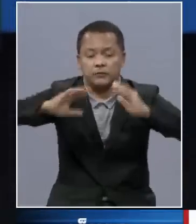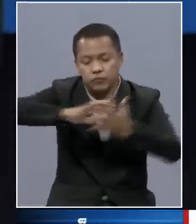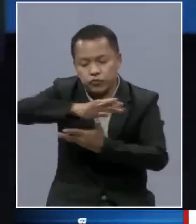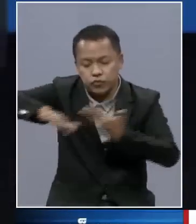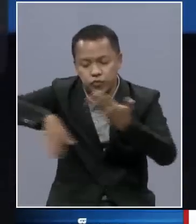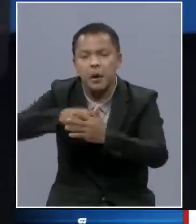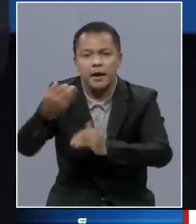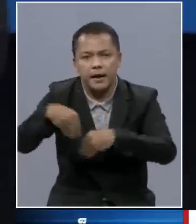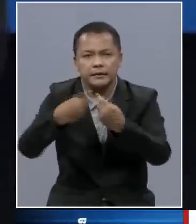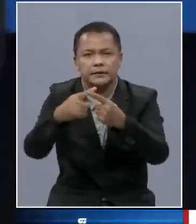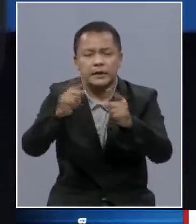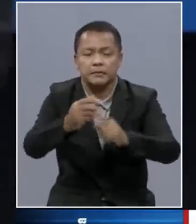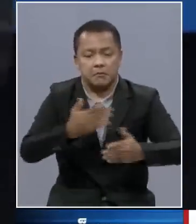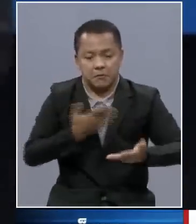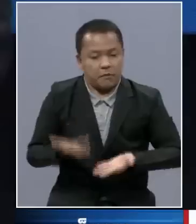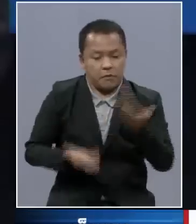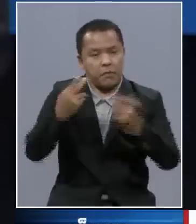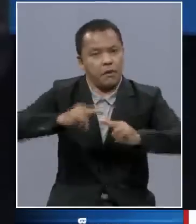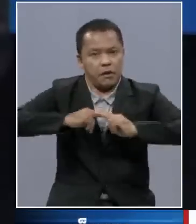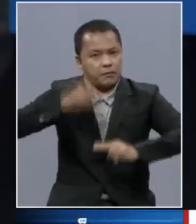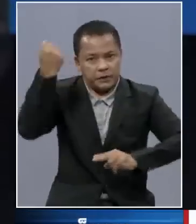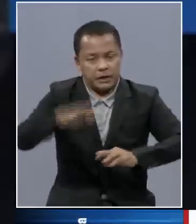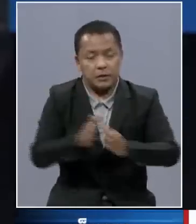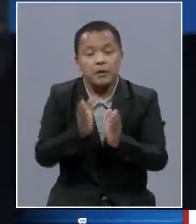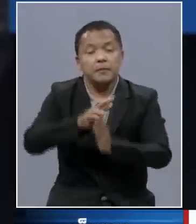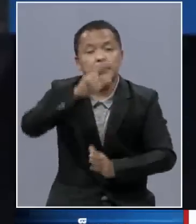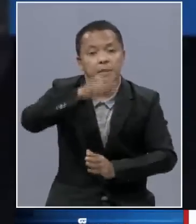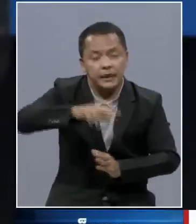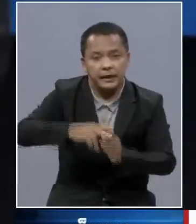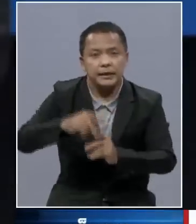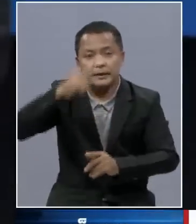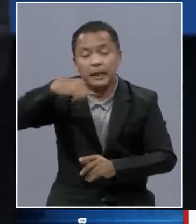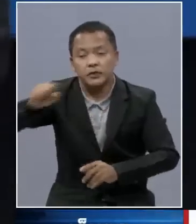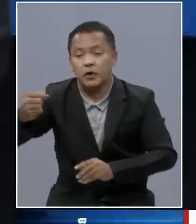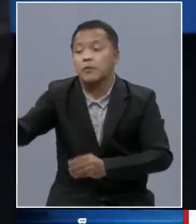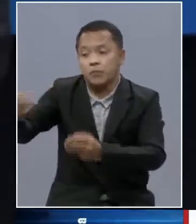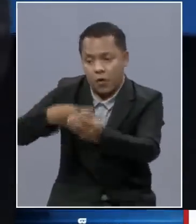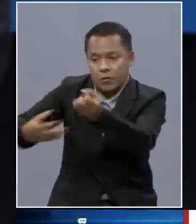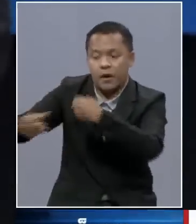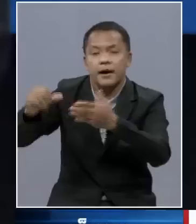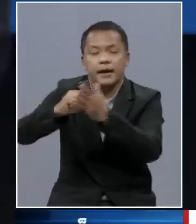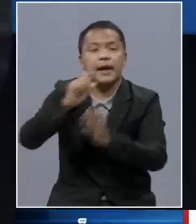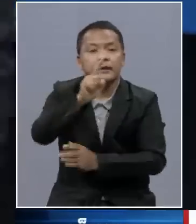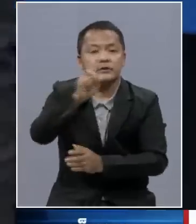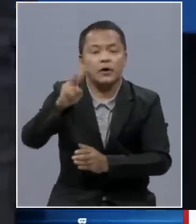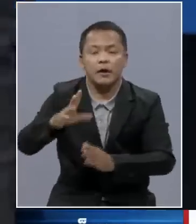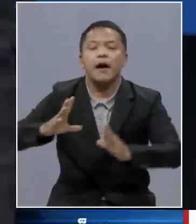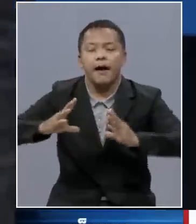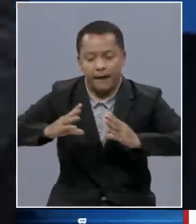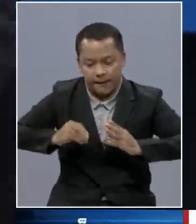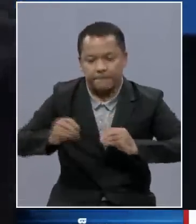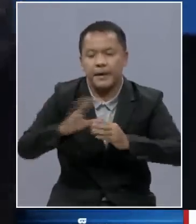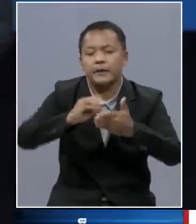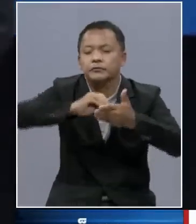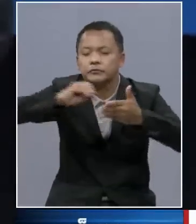ย่อมจะทำอะไรตามอำเภอใจไม่ได้เมื่อพักเพื่อไทยและพักไทยสร้างไทยท้วงติงเรื่องของการแก้112ก็ต้องยอมถอยพ